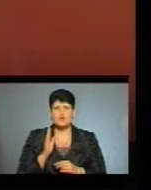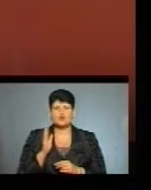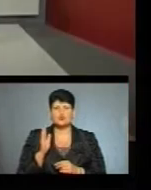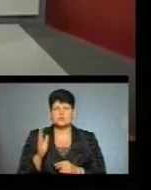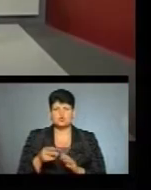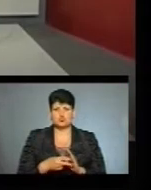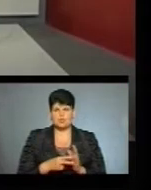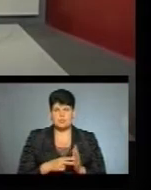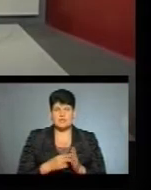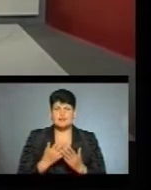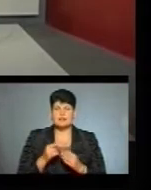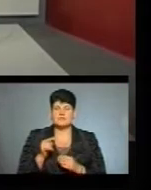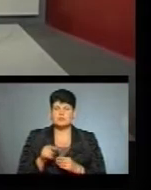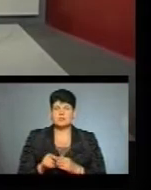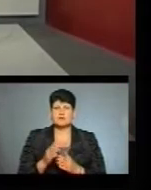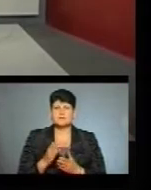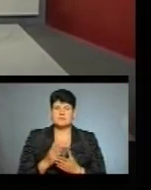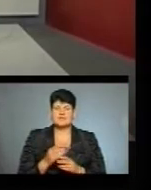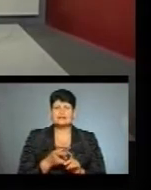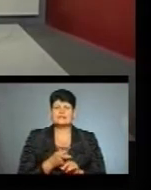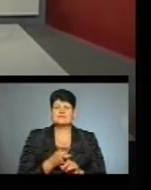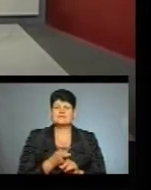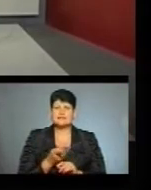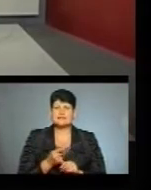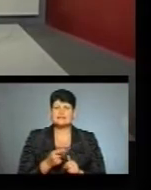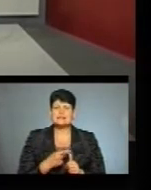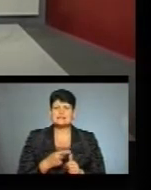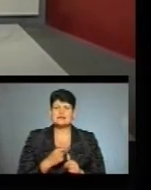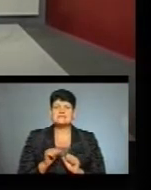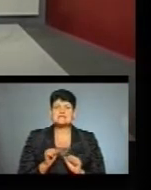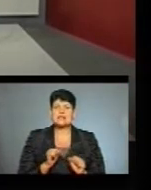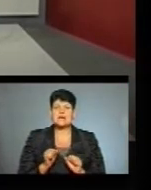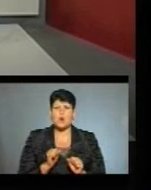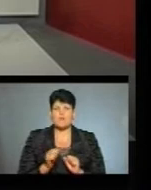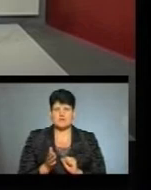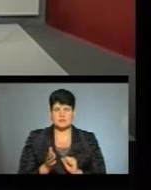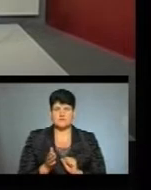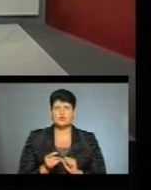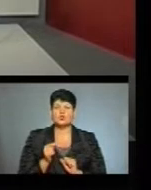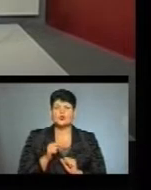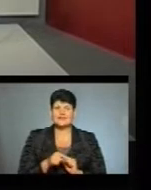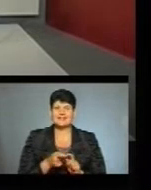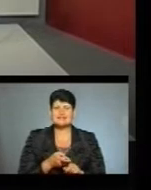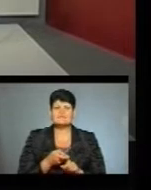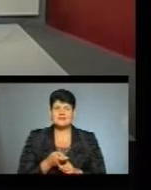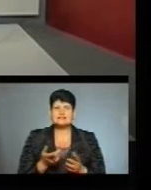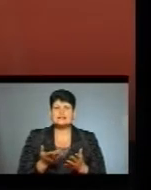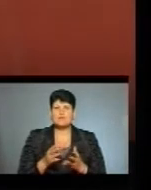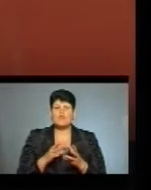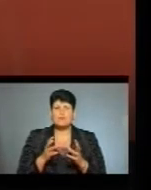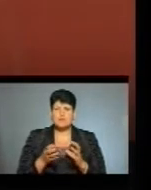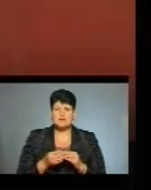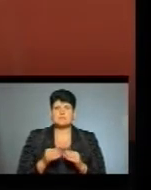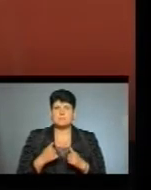плані, але вони належать до інфекцій, які називаються керованими. Тобто до тих інфекцій, якими, в принципі,